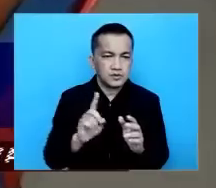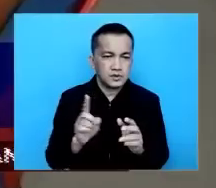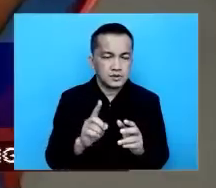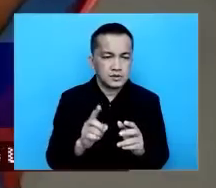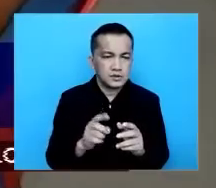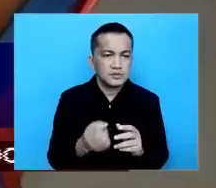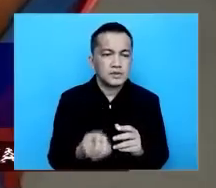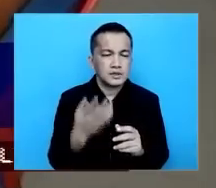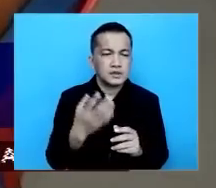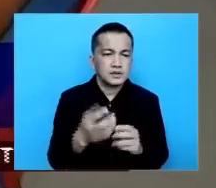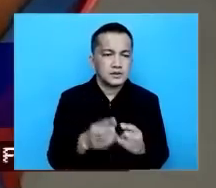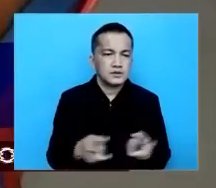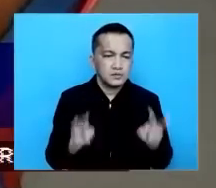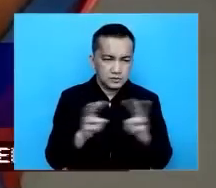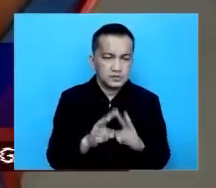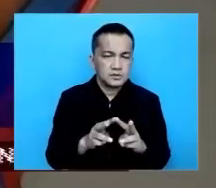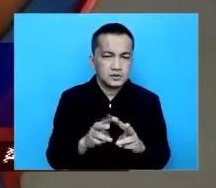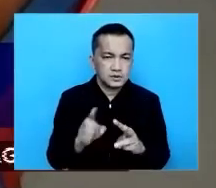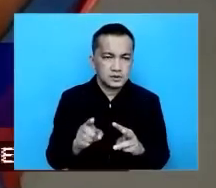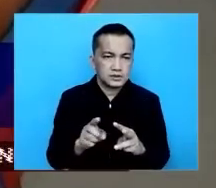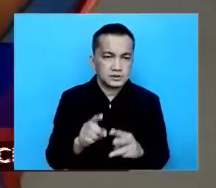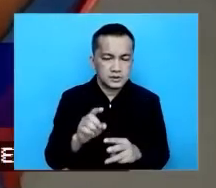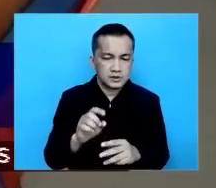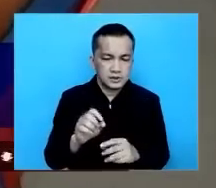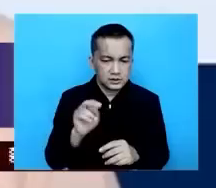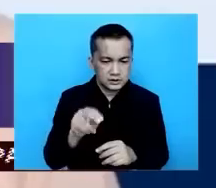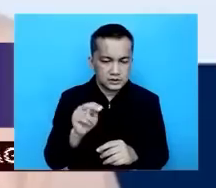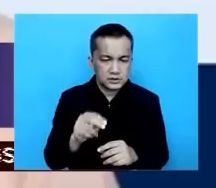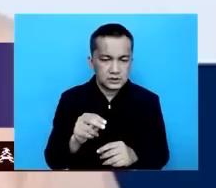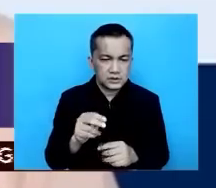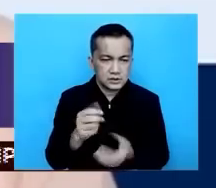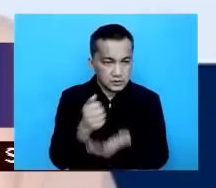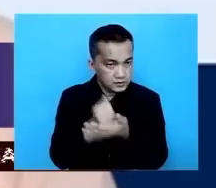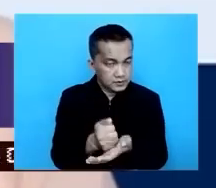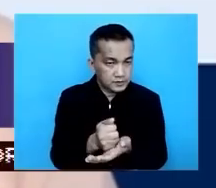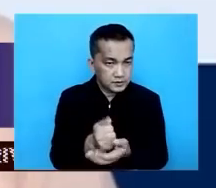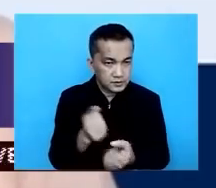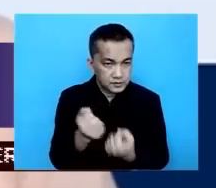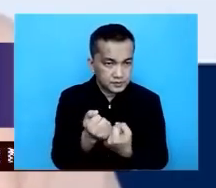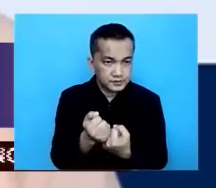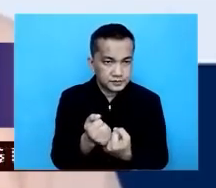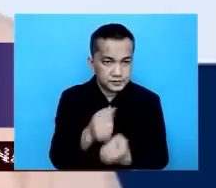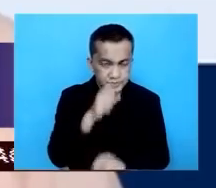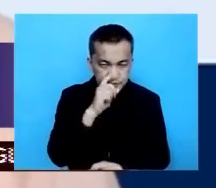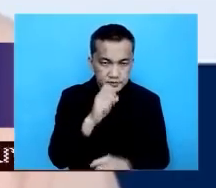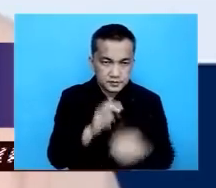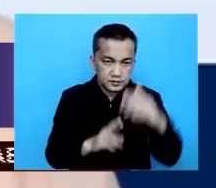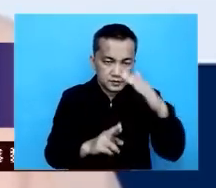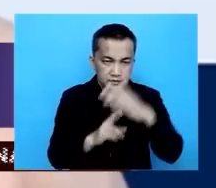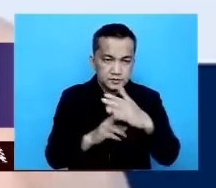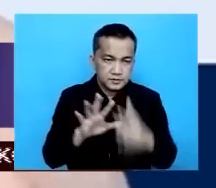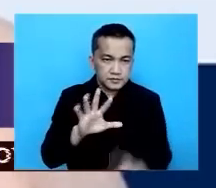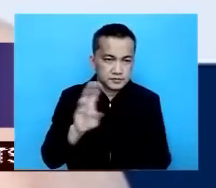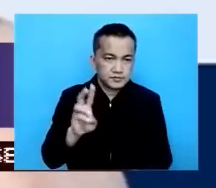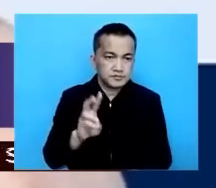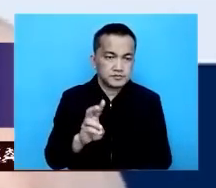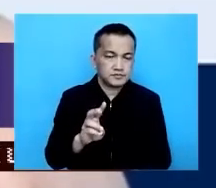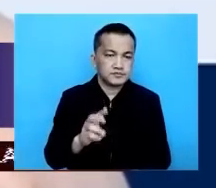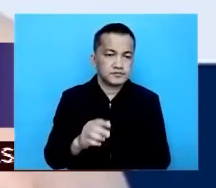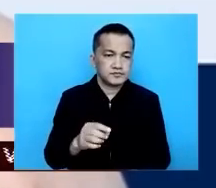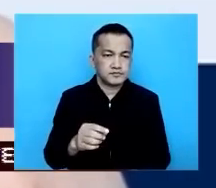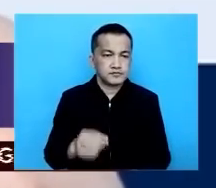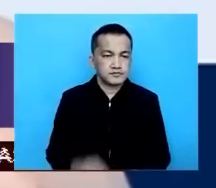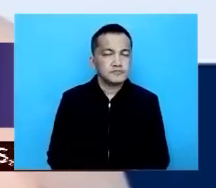yung halaga na talagang kakailanganin for subsidy. Kung magre-retire yung 56, yun nga sabi natin, babalik din naman